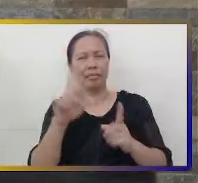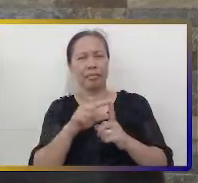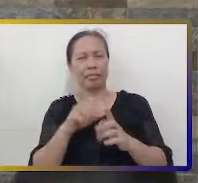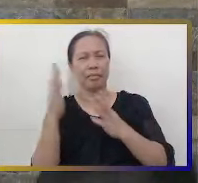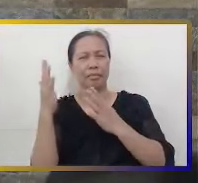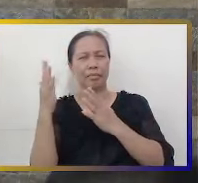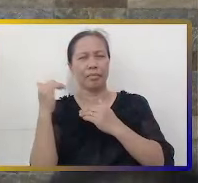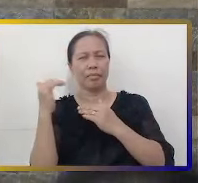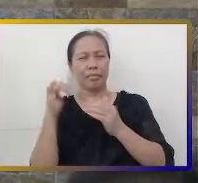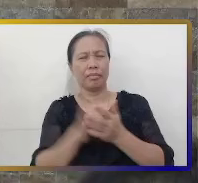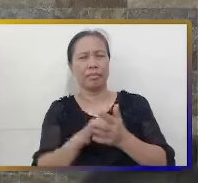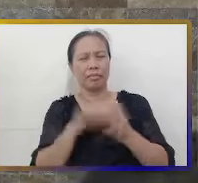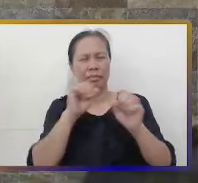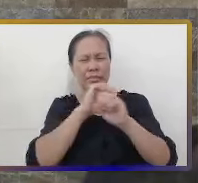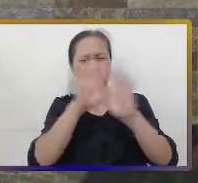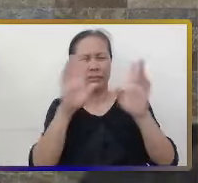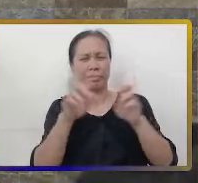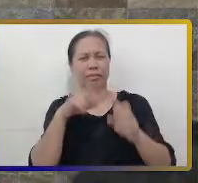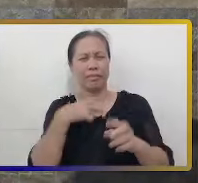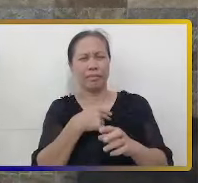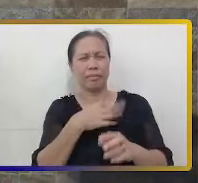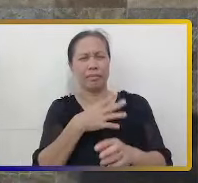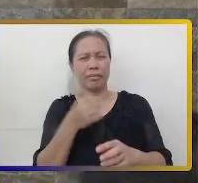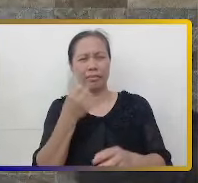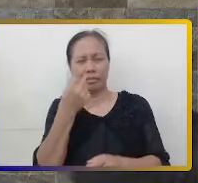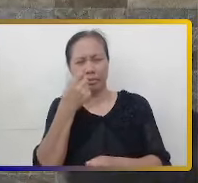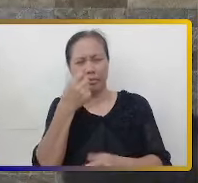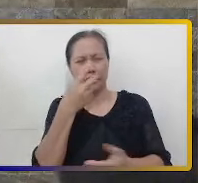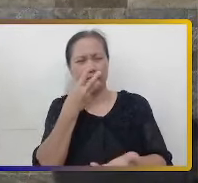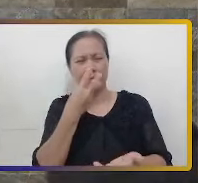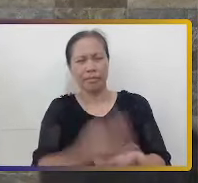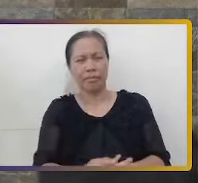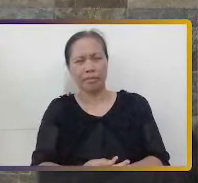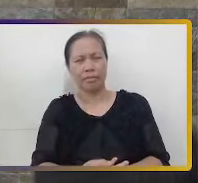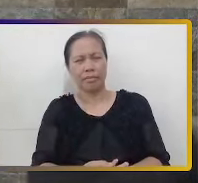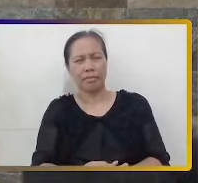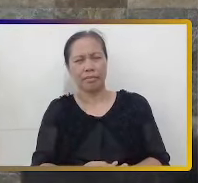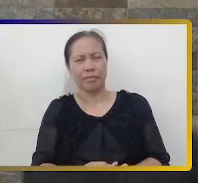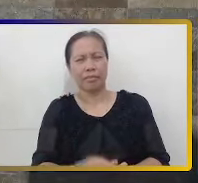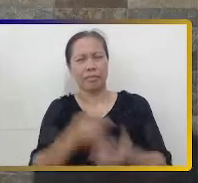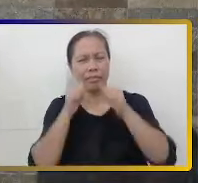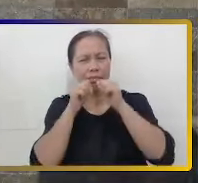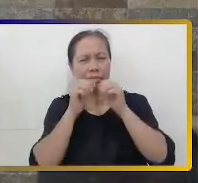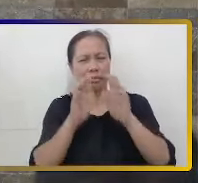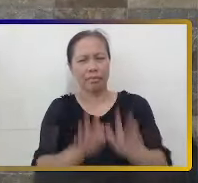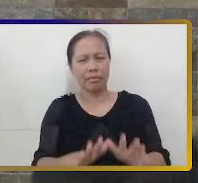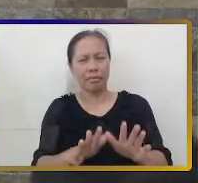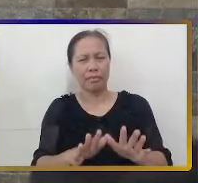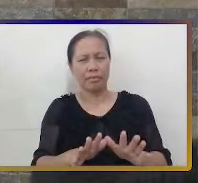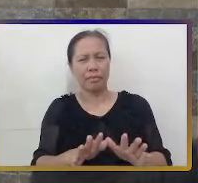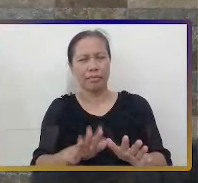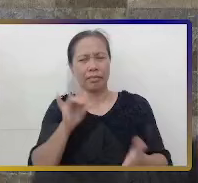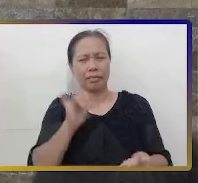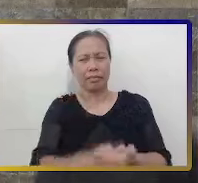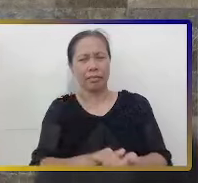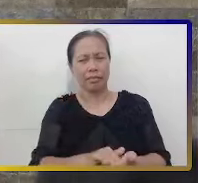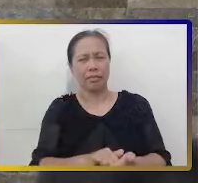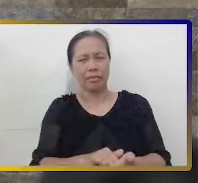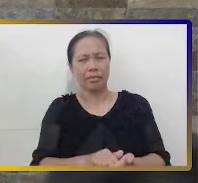po'y naging maliwanag ang lahat ng ito at naunawaan po namin Pagpalain niyo po na ito'y maging